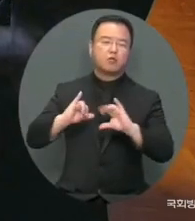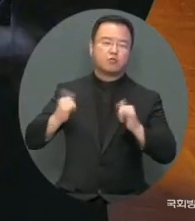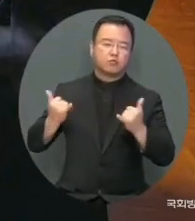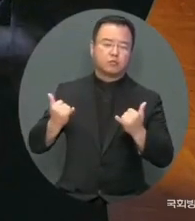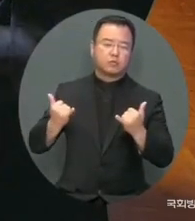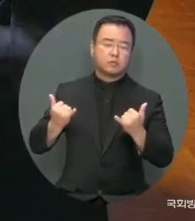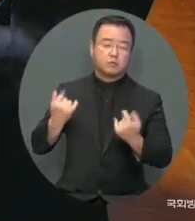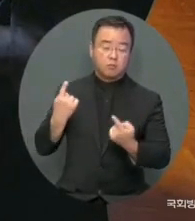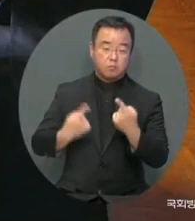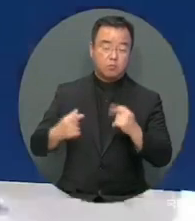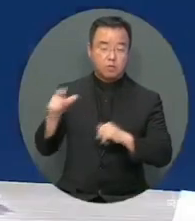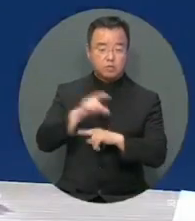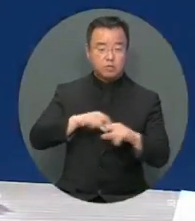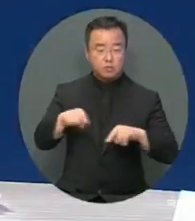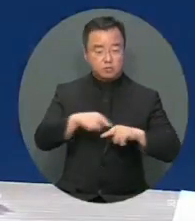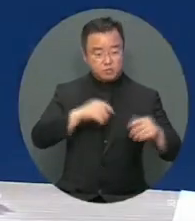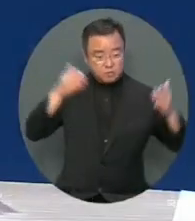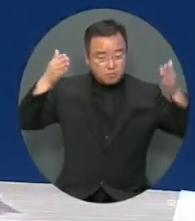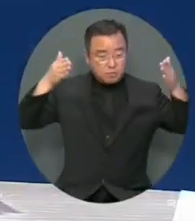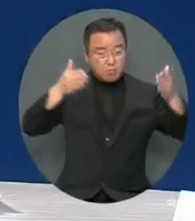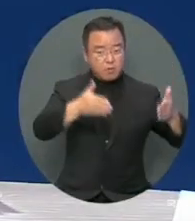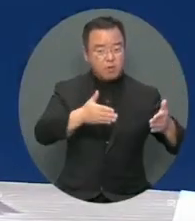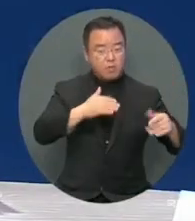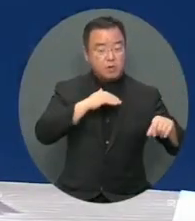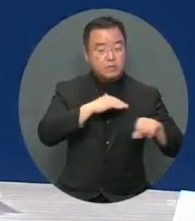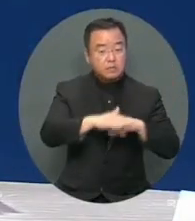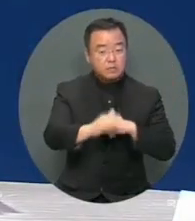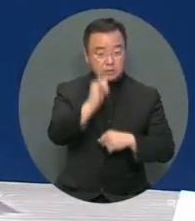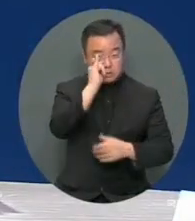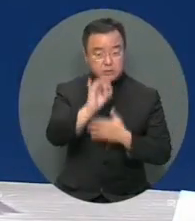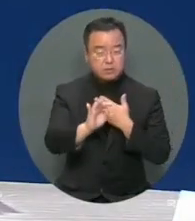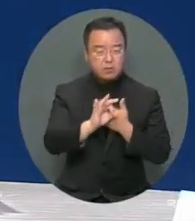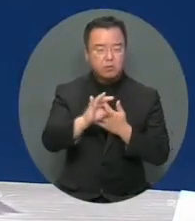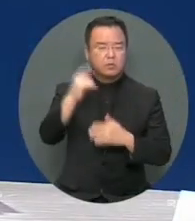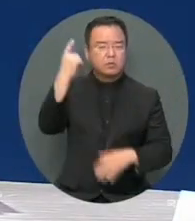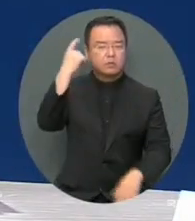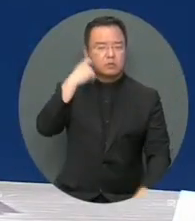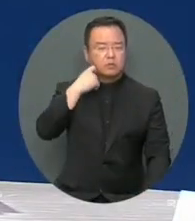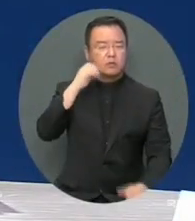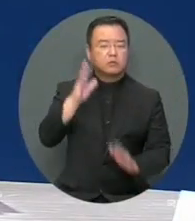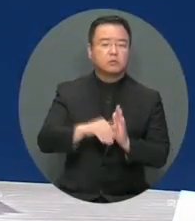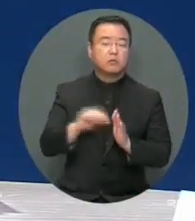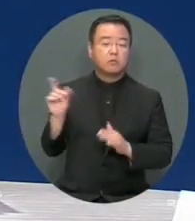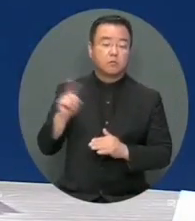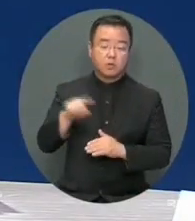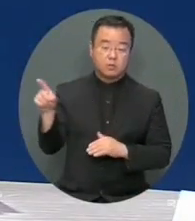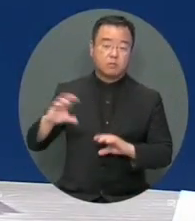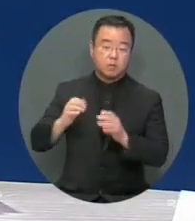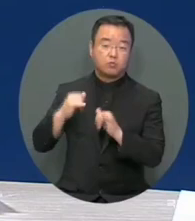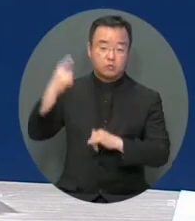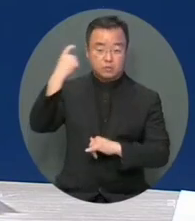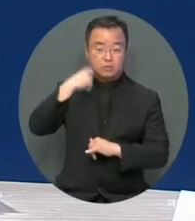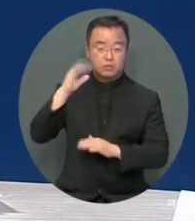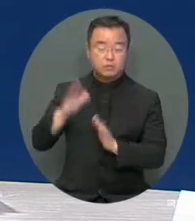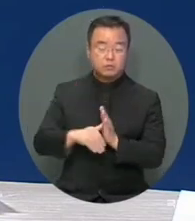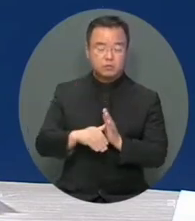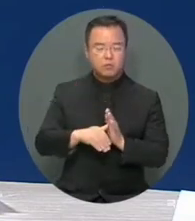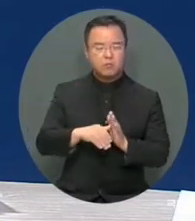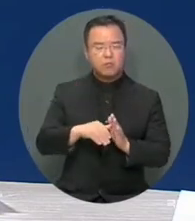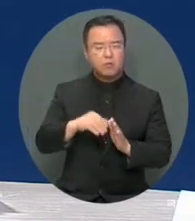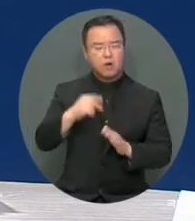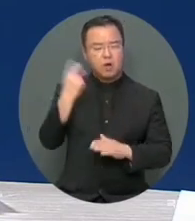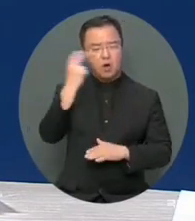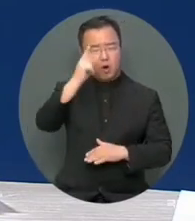정치권만을 타겟팅하는 그런 수사가 이루어진다든가 이렇게 느끼면 그것은 정치 수사기관이나 공권력